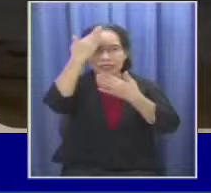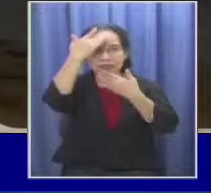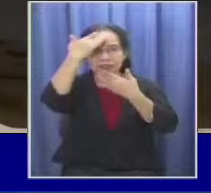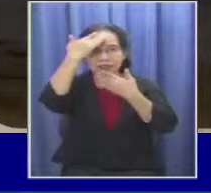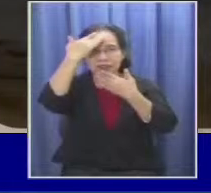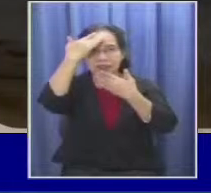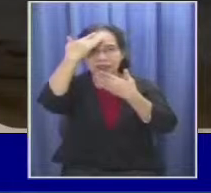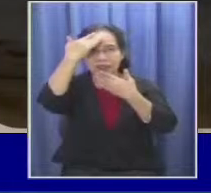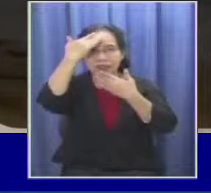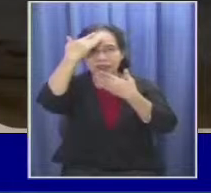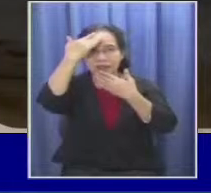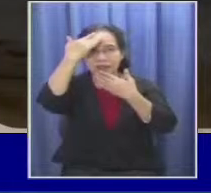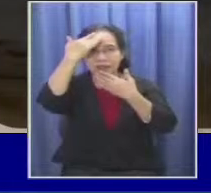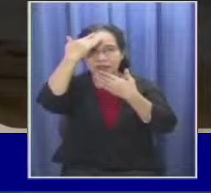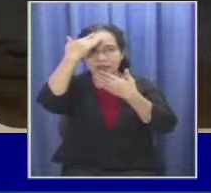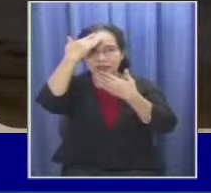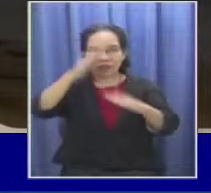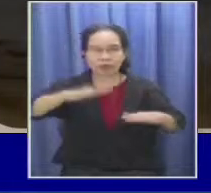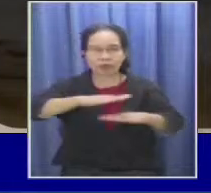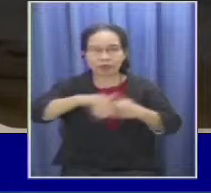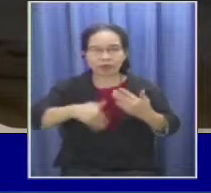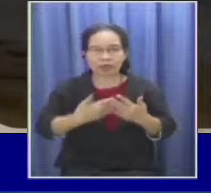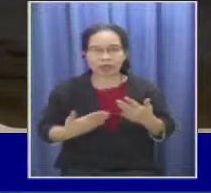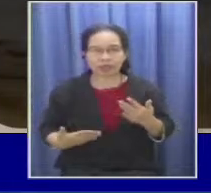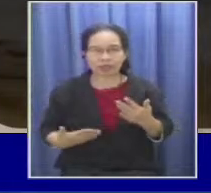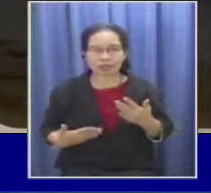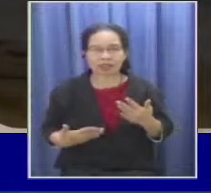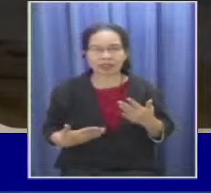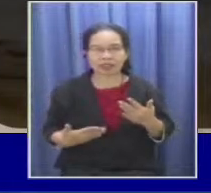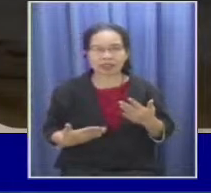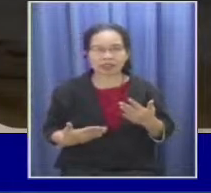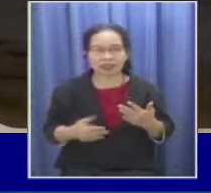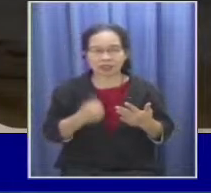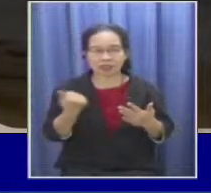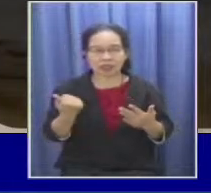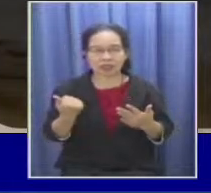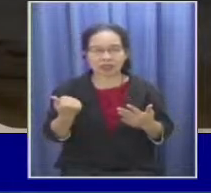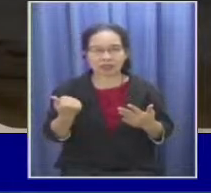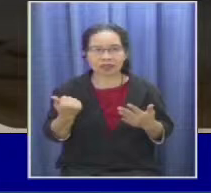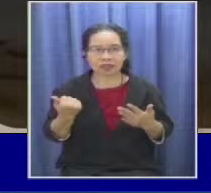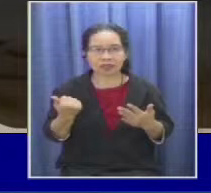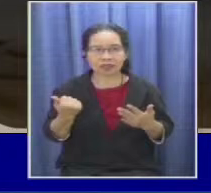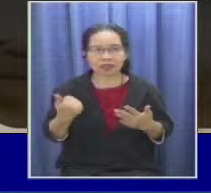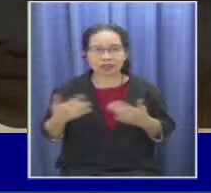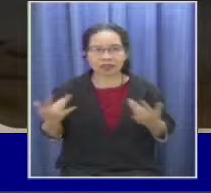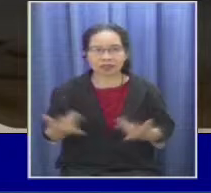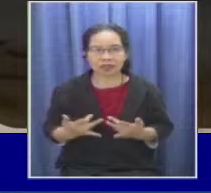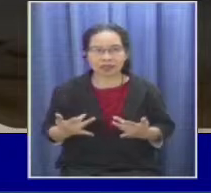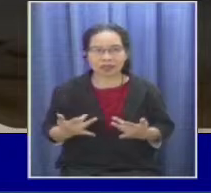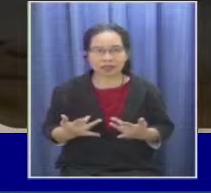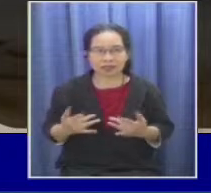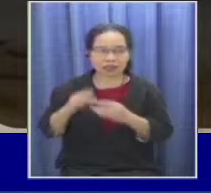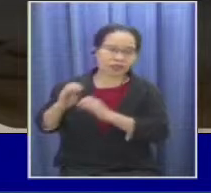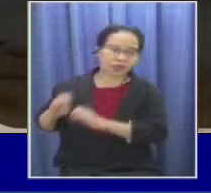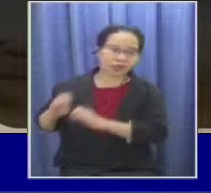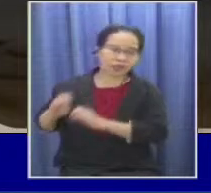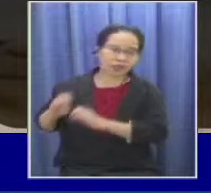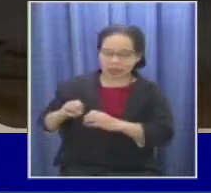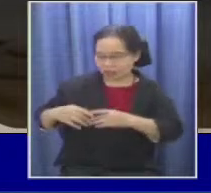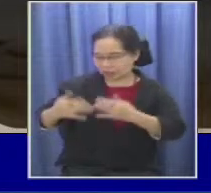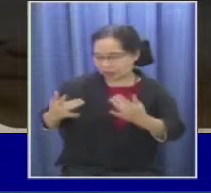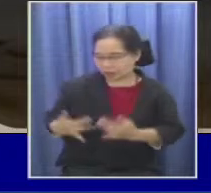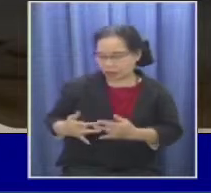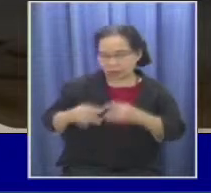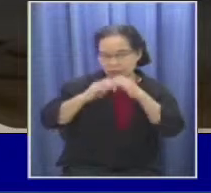ho wo Nyankopɔn tumi hunu akoma no mu wan wo betumi ahunu akoma no mu akoma ho